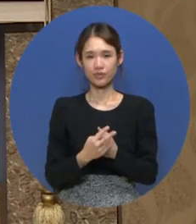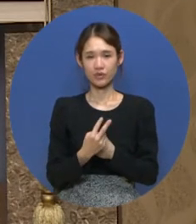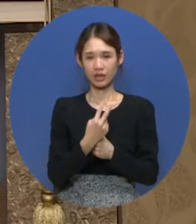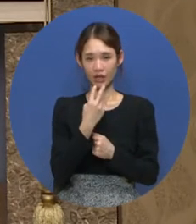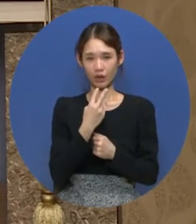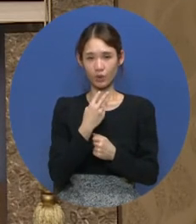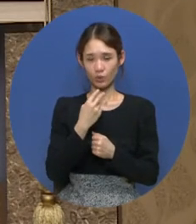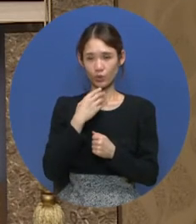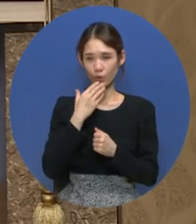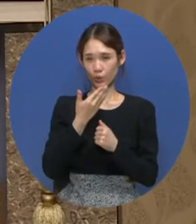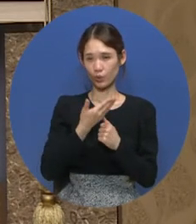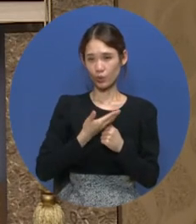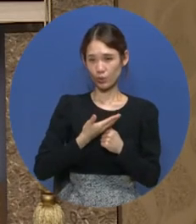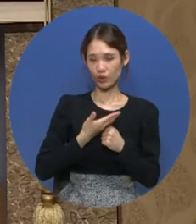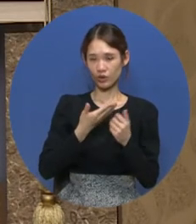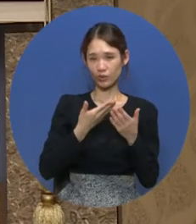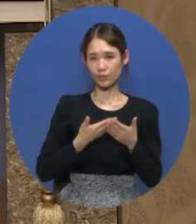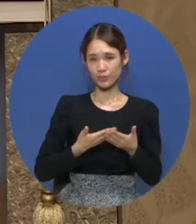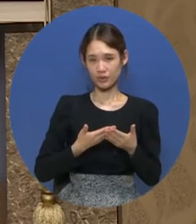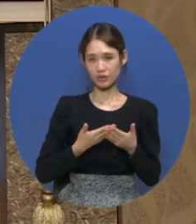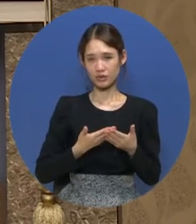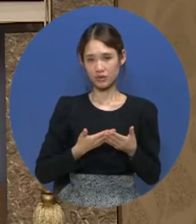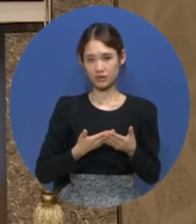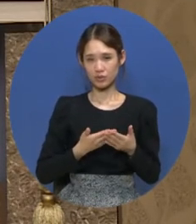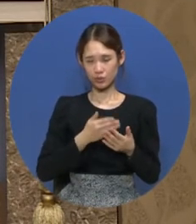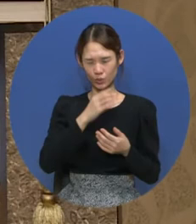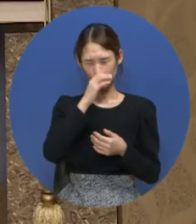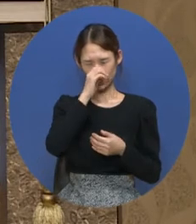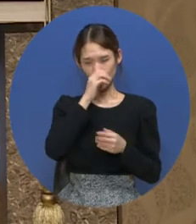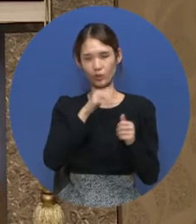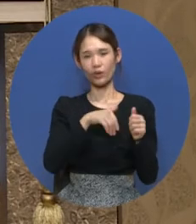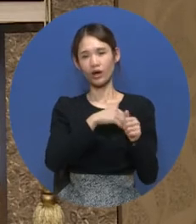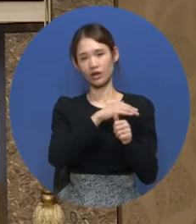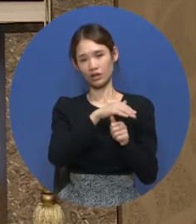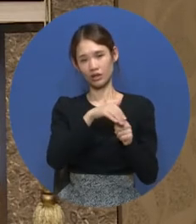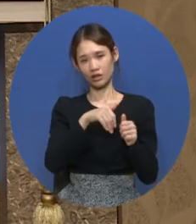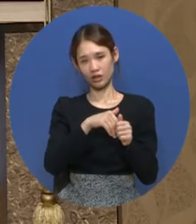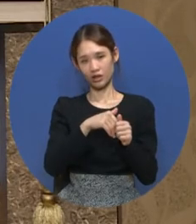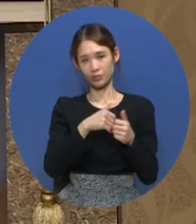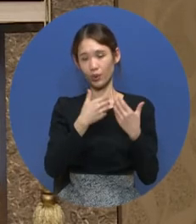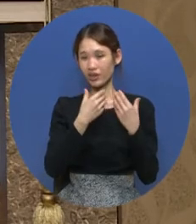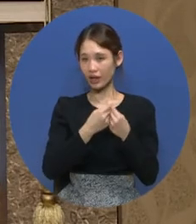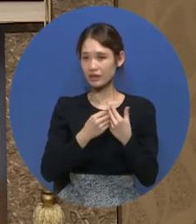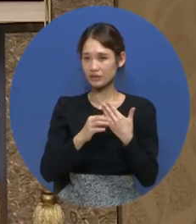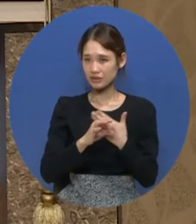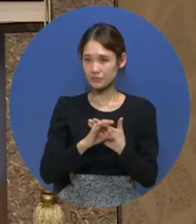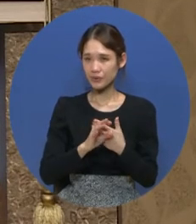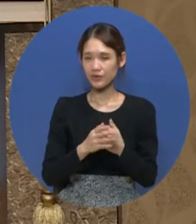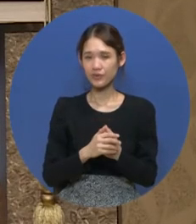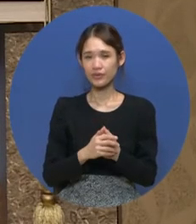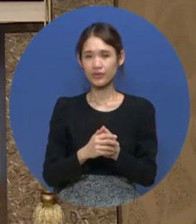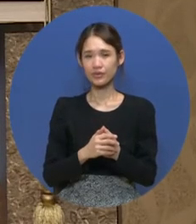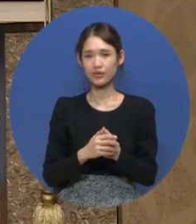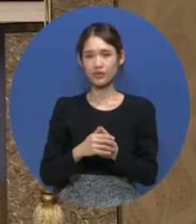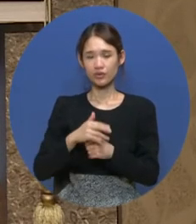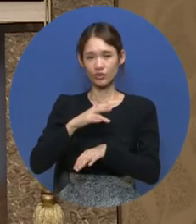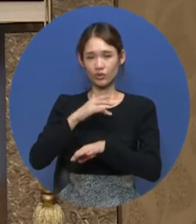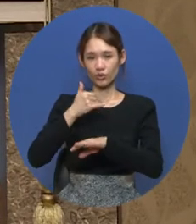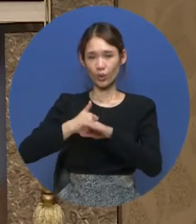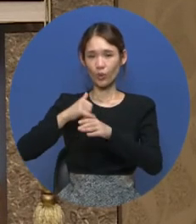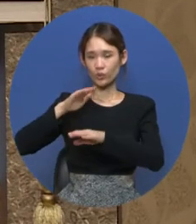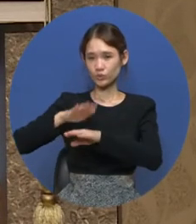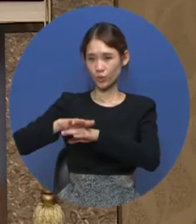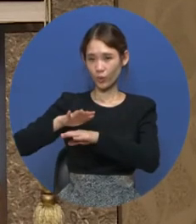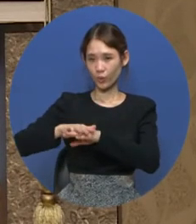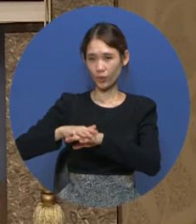산소를 그 공급 받을 수 있는 조금 황 격 예를 들어서 이제 아 농촌이 라든지 이런